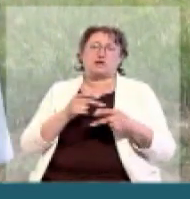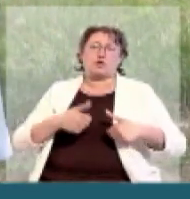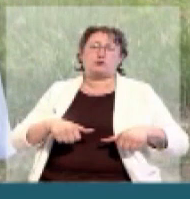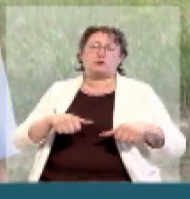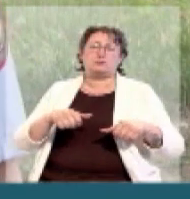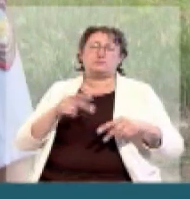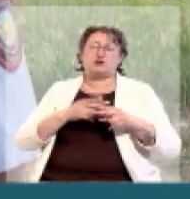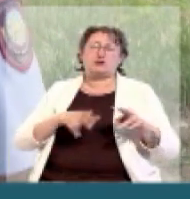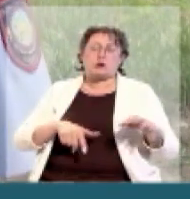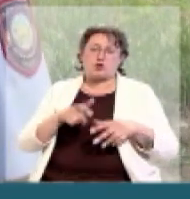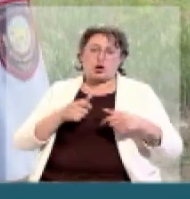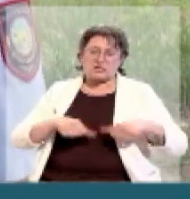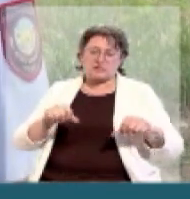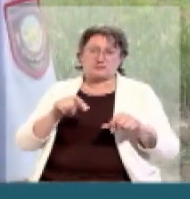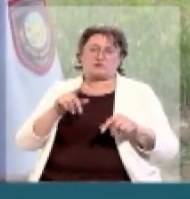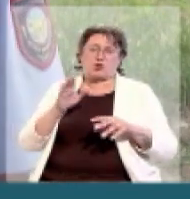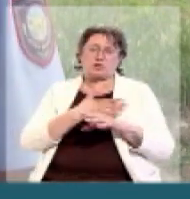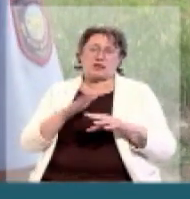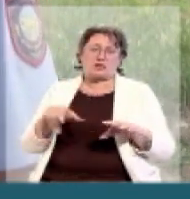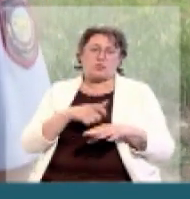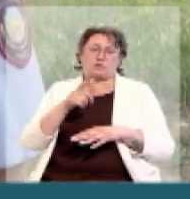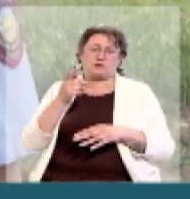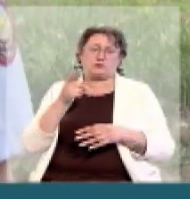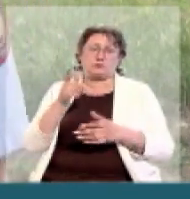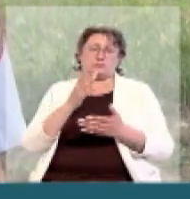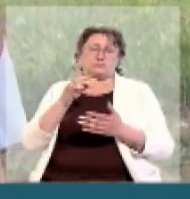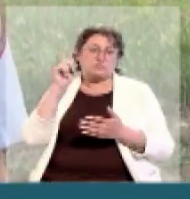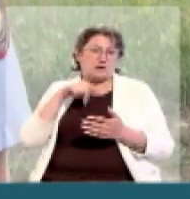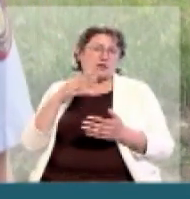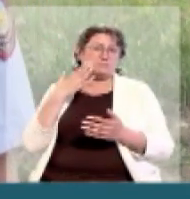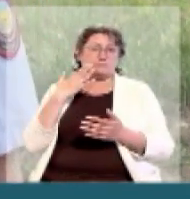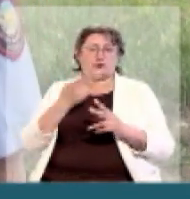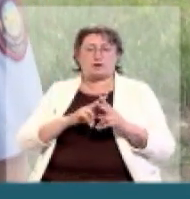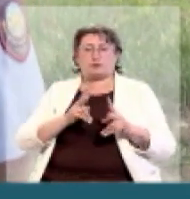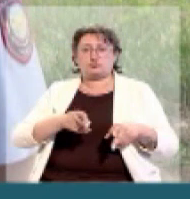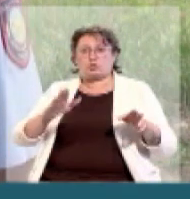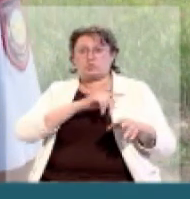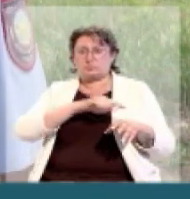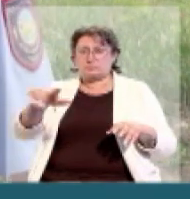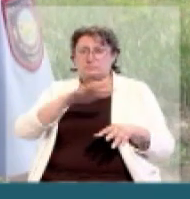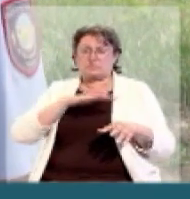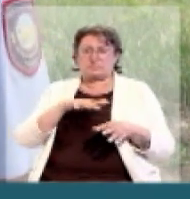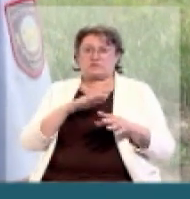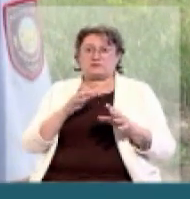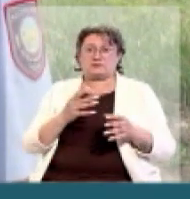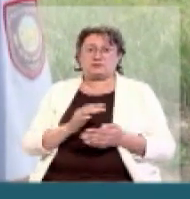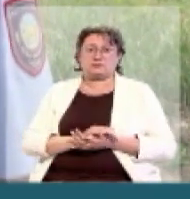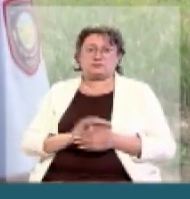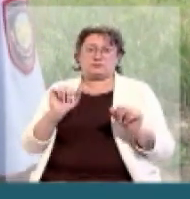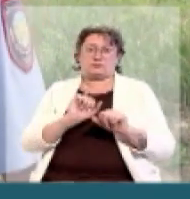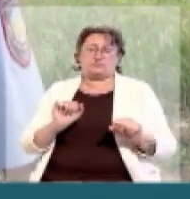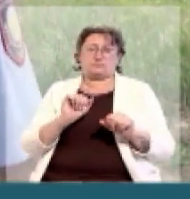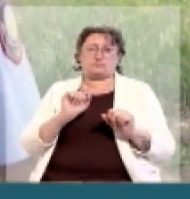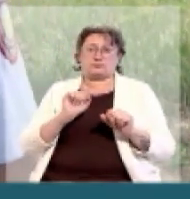организацию, чтобы в отделение дороги, чтобы они как бы имели в виду, вот, что это данный участок, он как бы не охваченный. Он